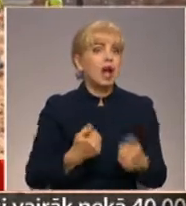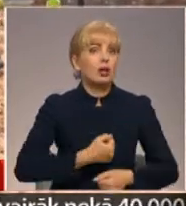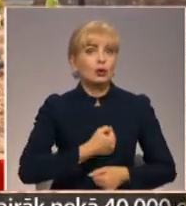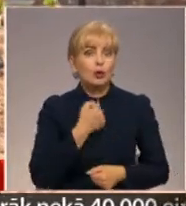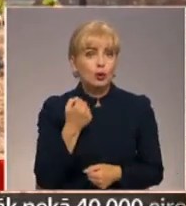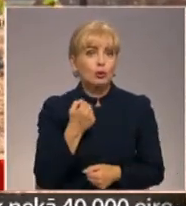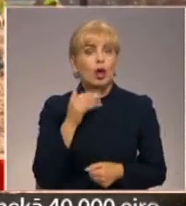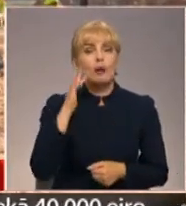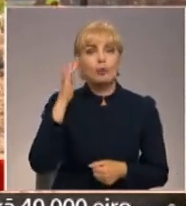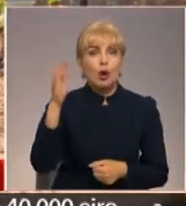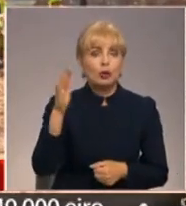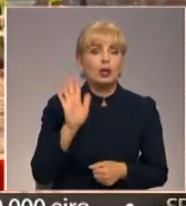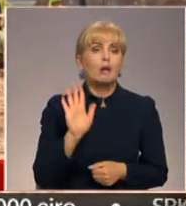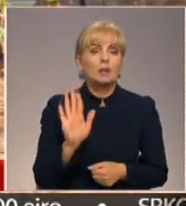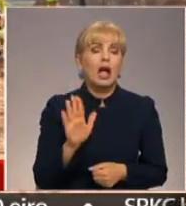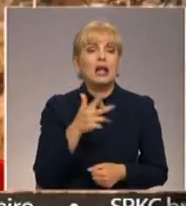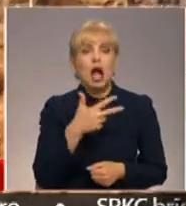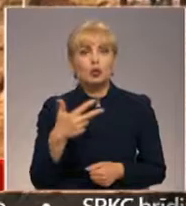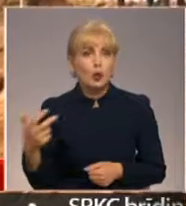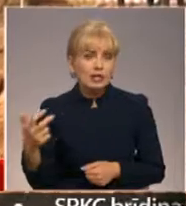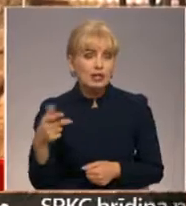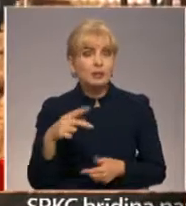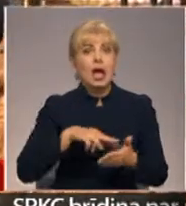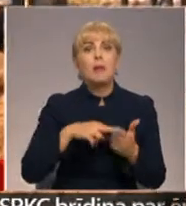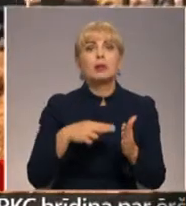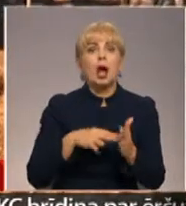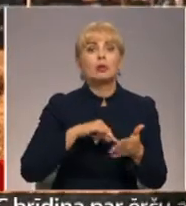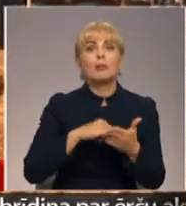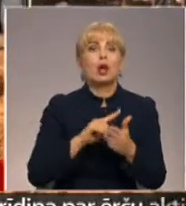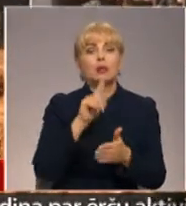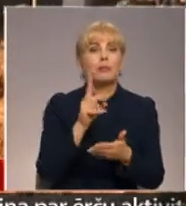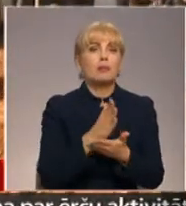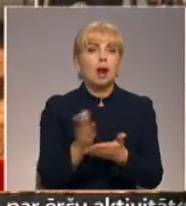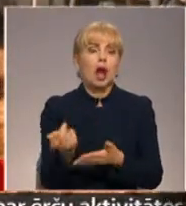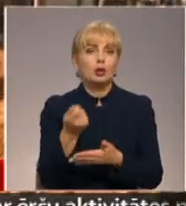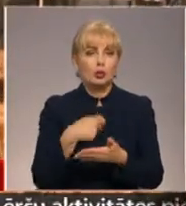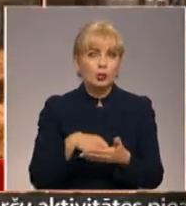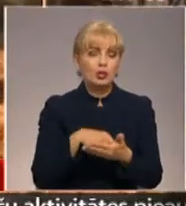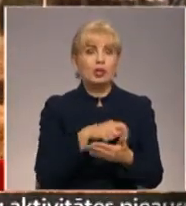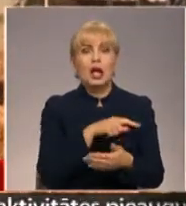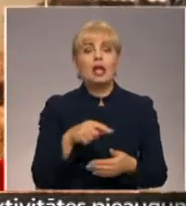es prognozētu pie 800. Plānots, ka projekta pirmā kārta noslēgsies līdz